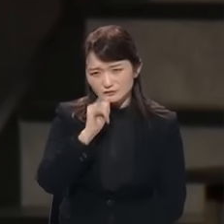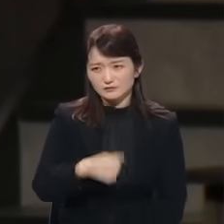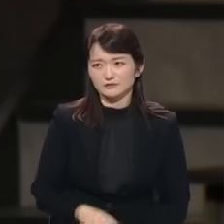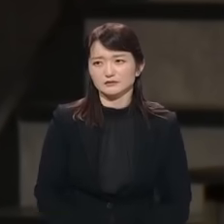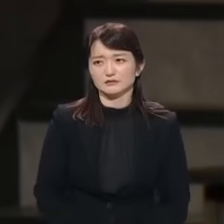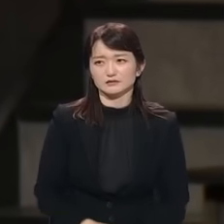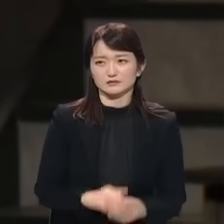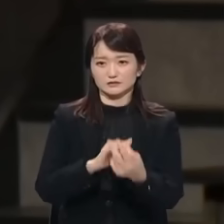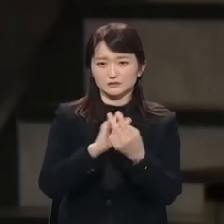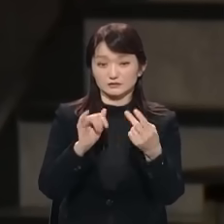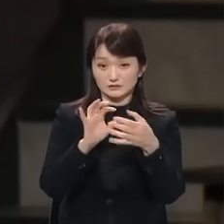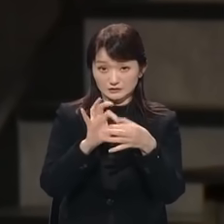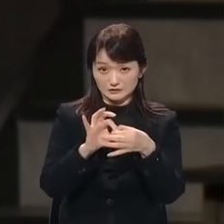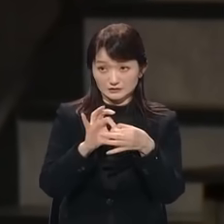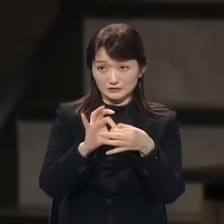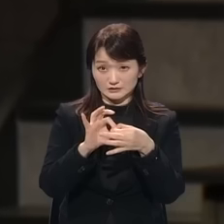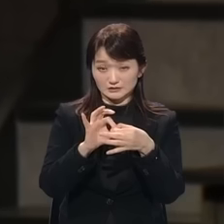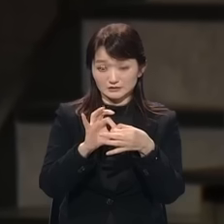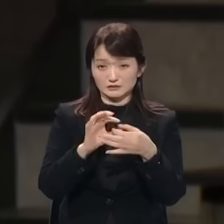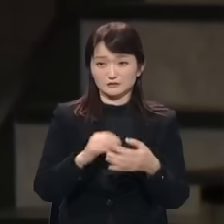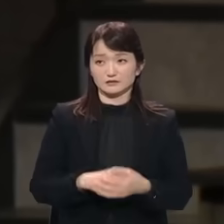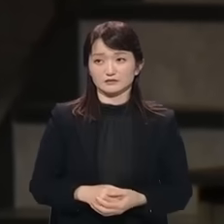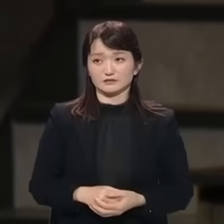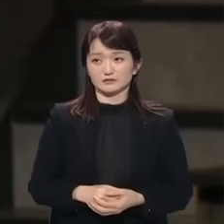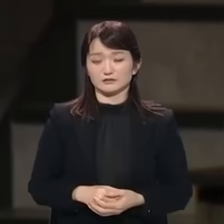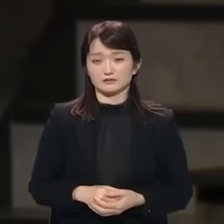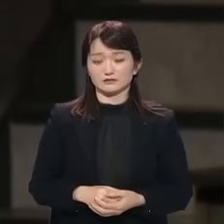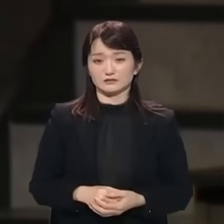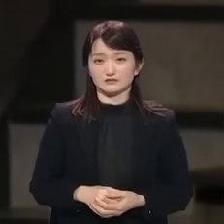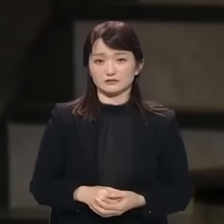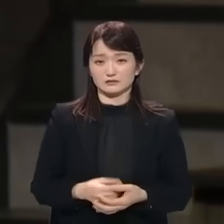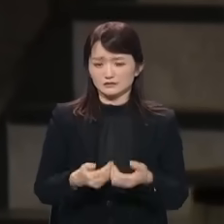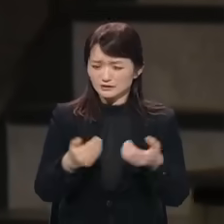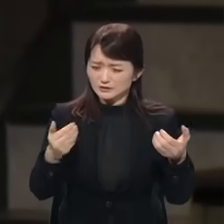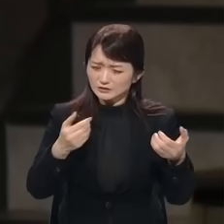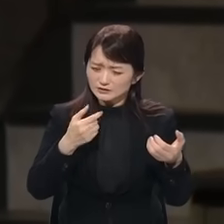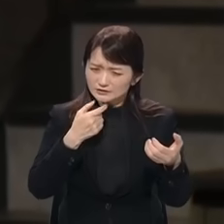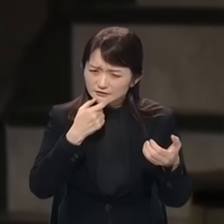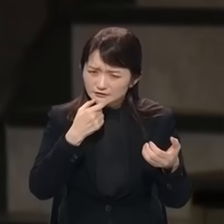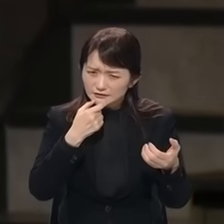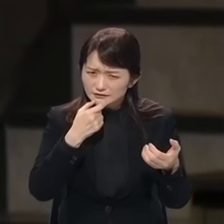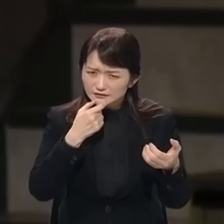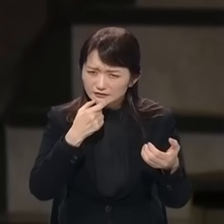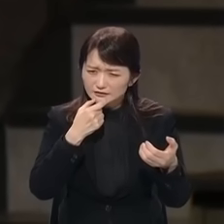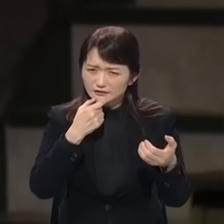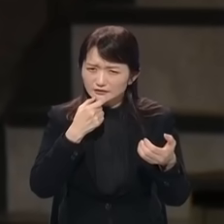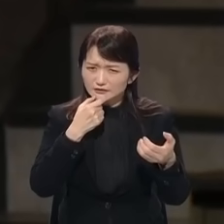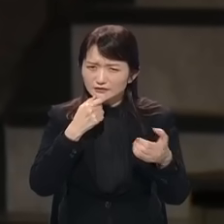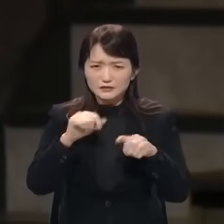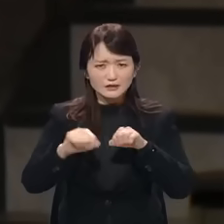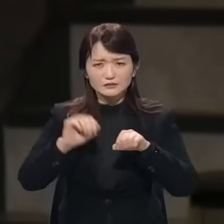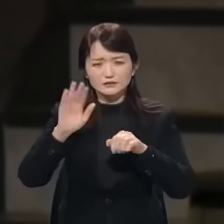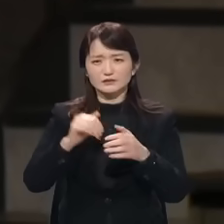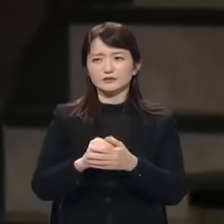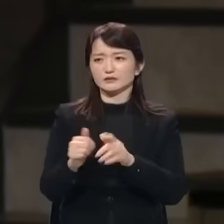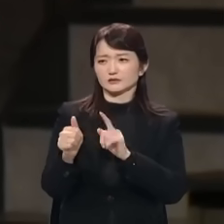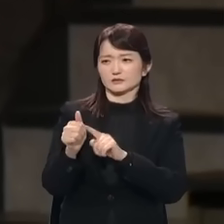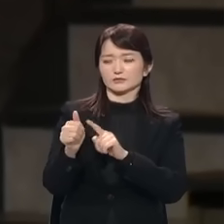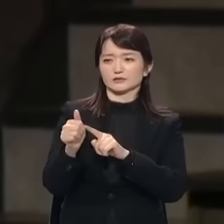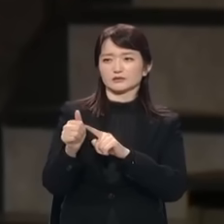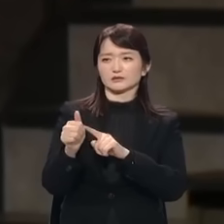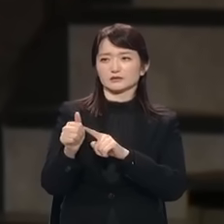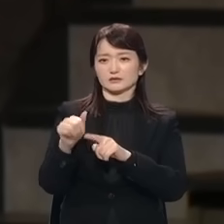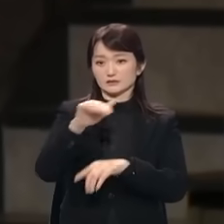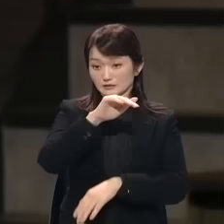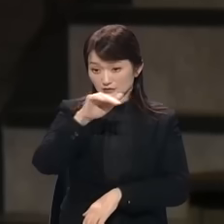둘의 관계 안에서이 관계를 정말로 헤어지고 싶지 않아서 이런 행동을 하는 것보다는이 분의 행동에 보면 우리가 흔히 얘기하는